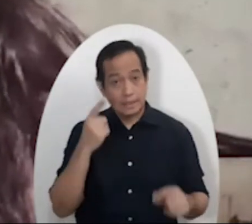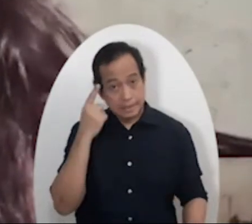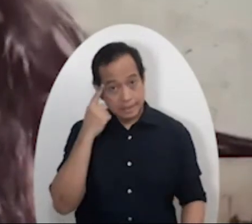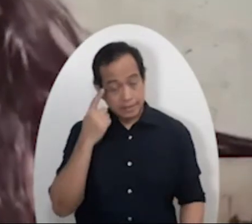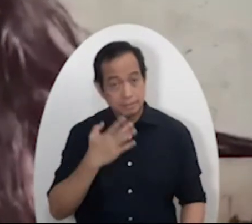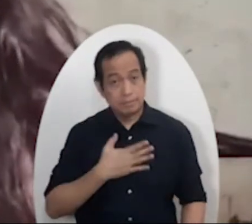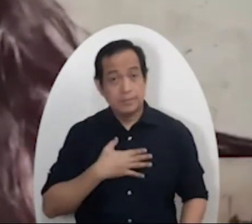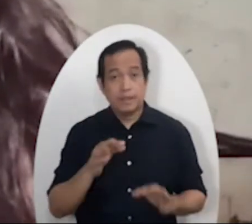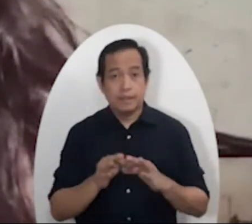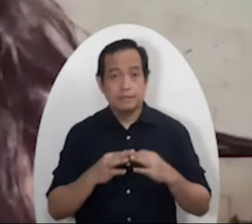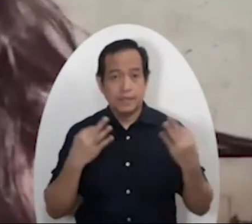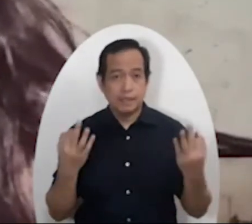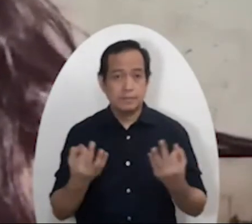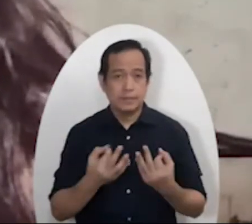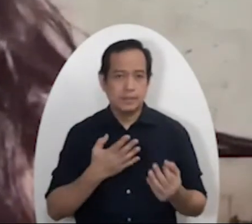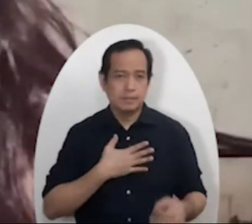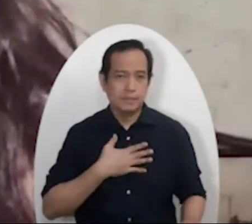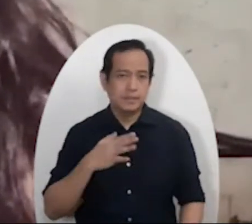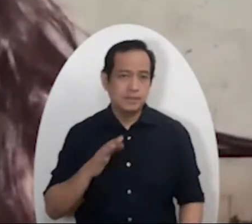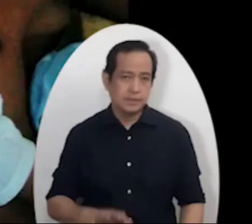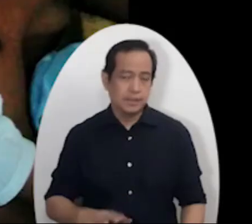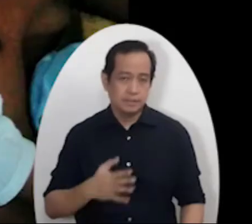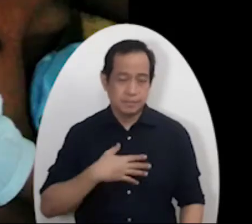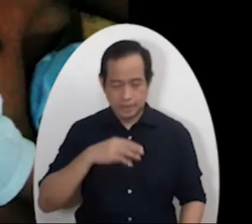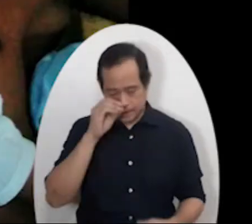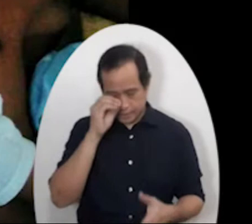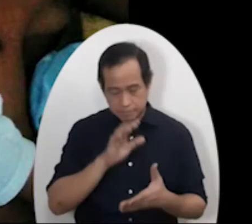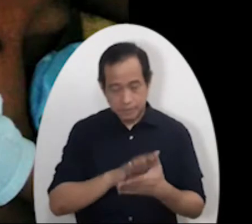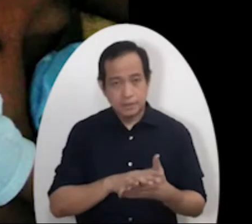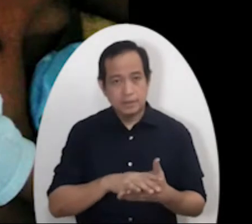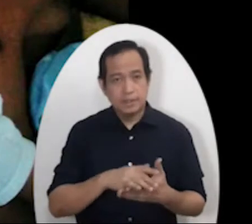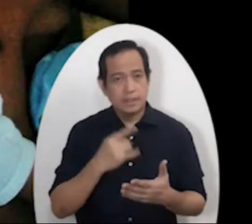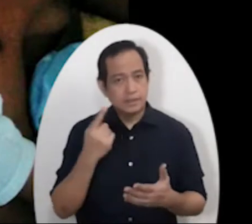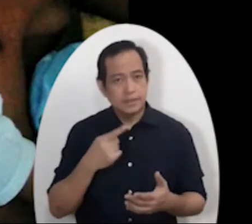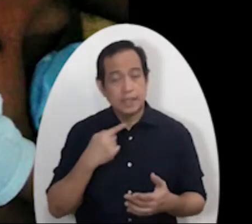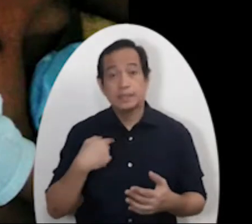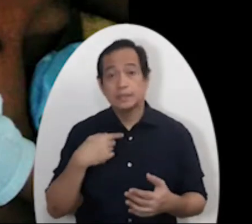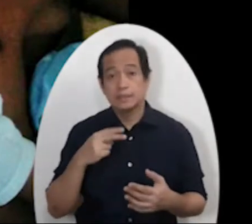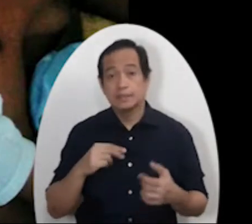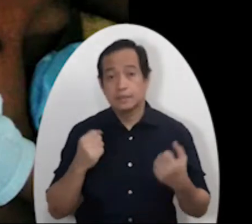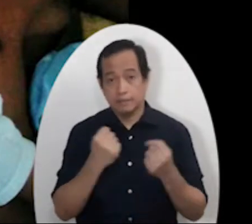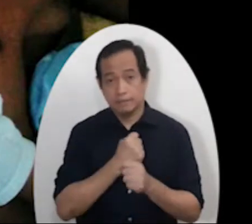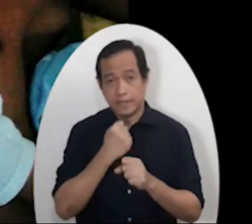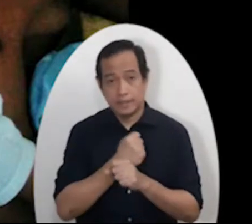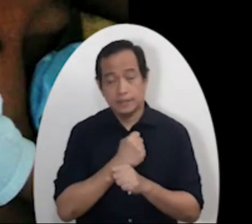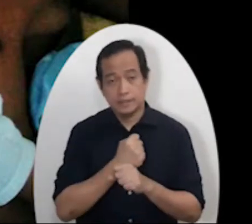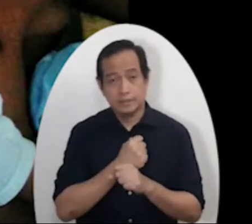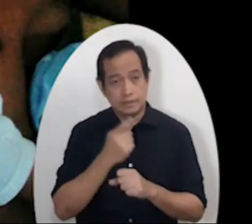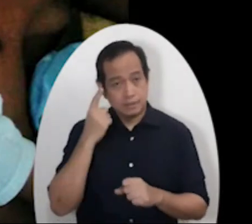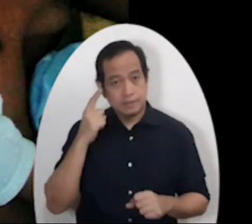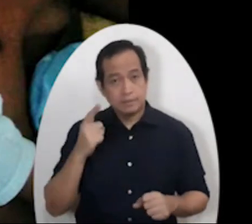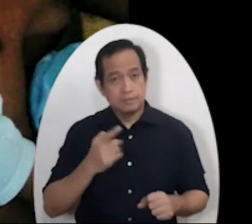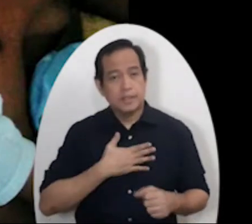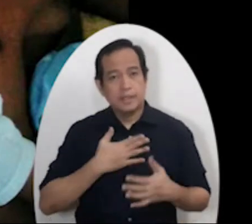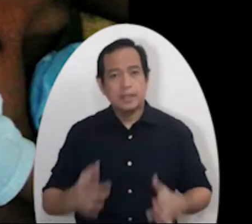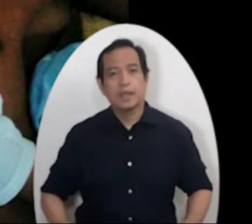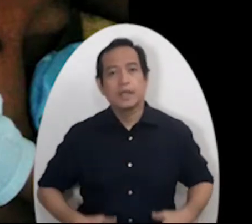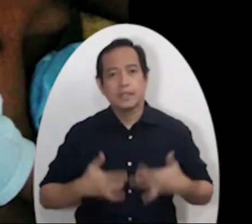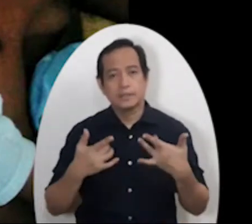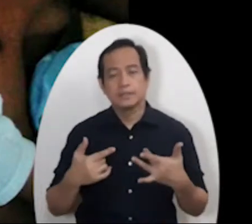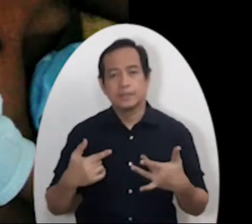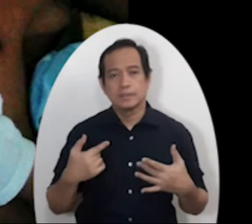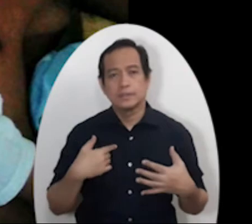procedures, may dala rin panganib ng komplikasyon. Halimbawa, sa kasong ito, kailangan palitan ang orbital implant